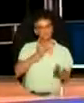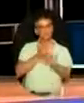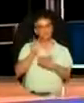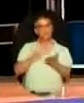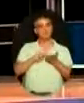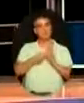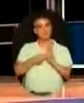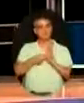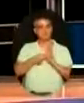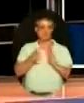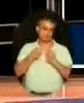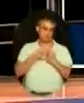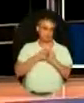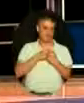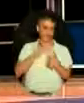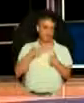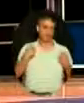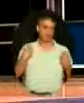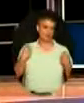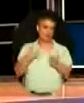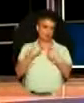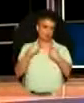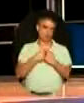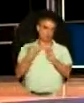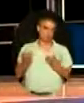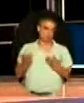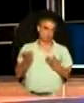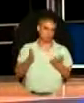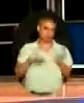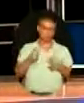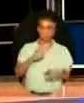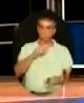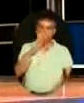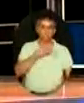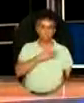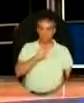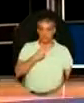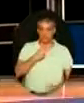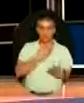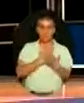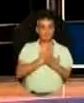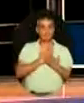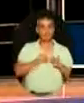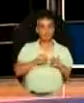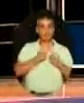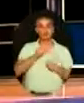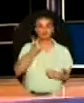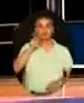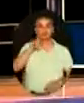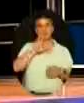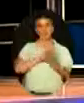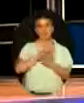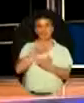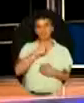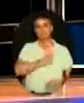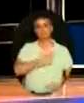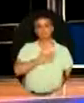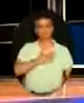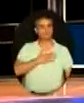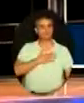של פוליטיקה, אלא המאבק בקטל בדרכים. בלי משים, אנחנו כבר הולכים לשבור את השיא של 2015